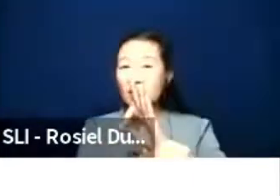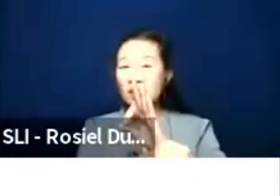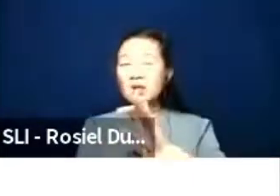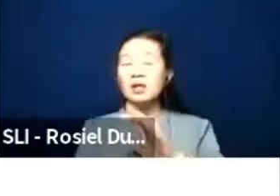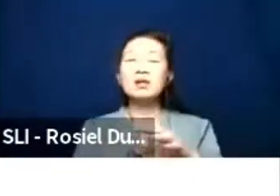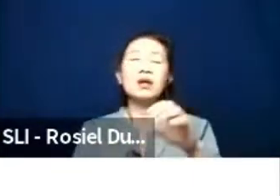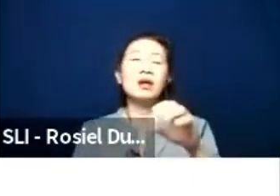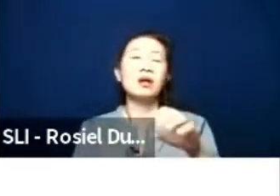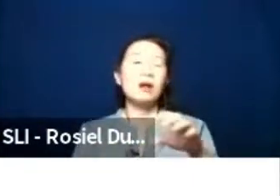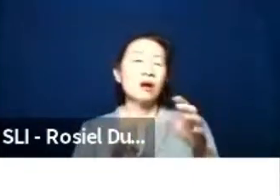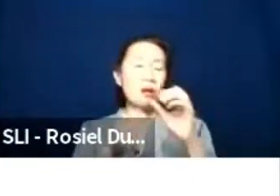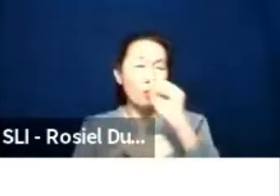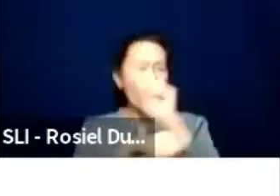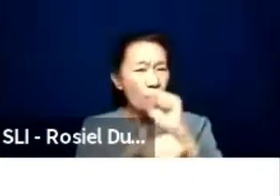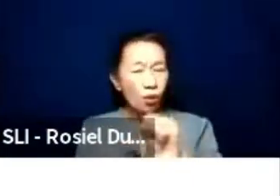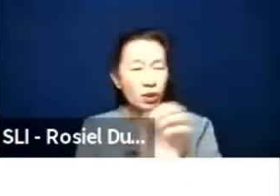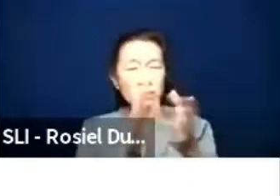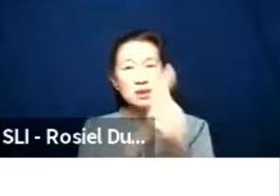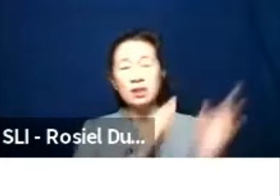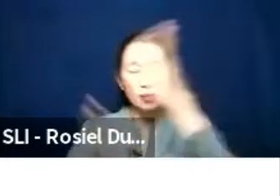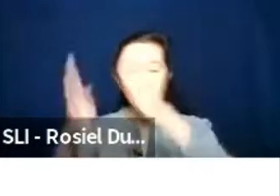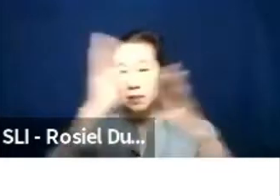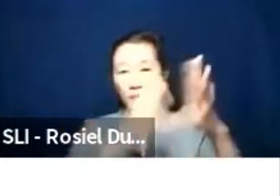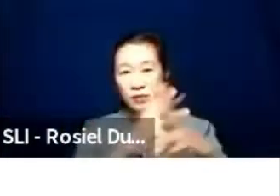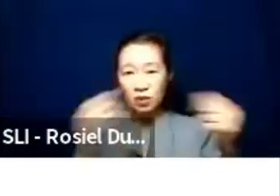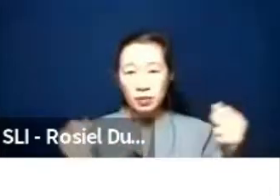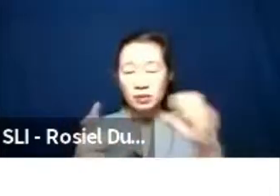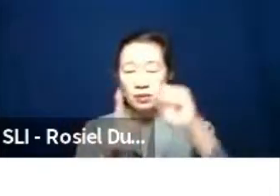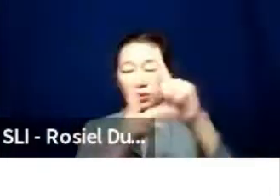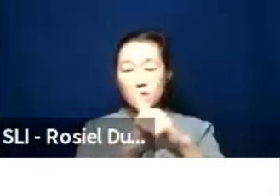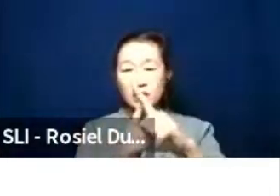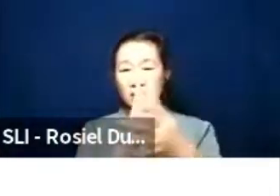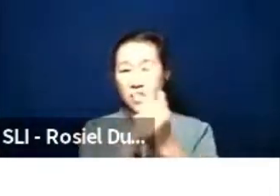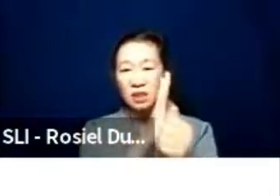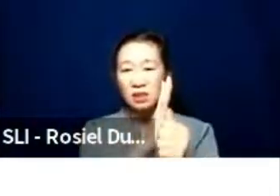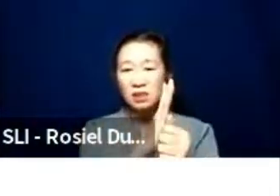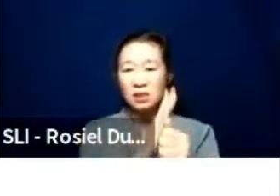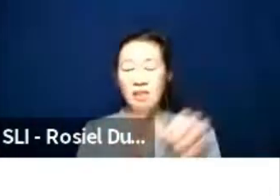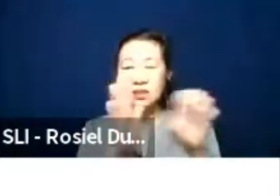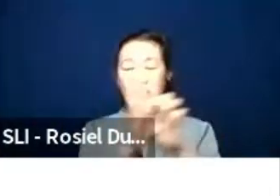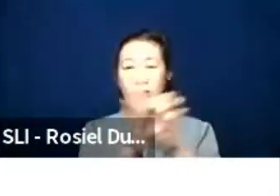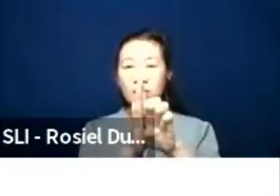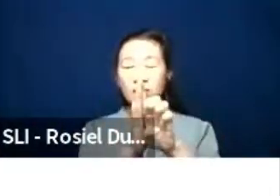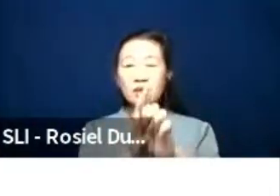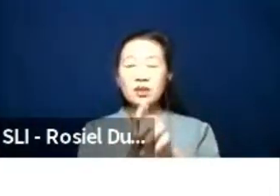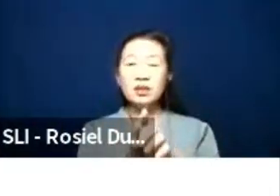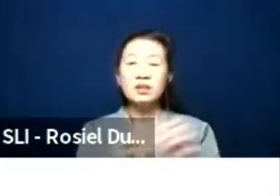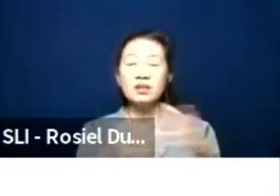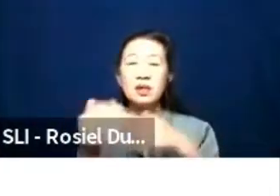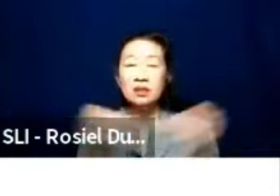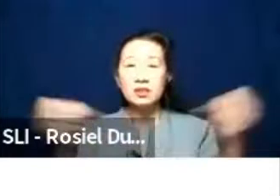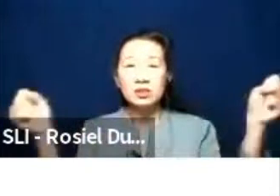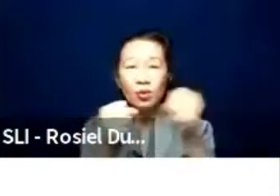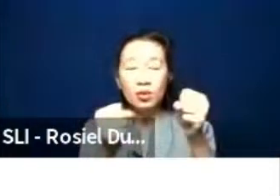work skills, yung problem solving, yung social skills, no? For example, kahit na maliit na